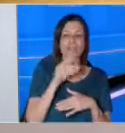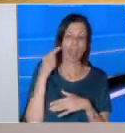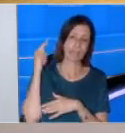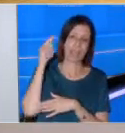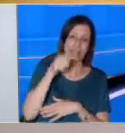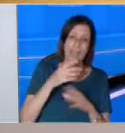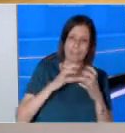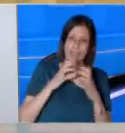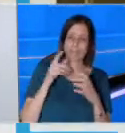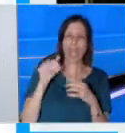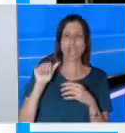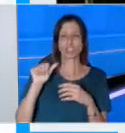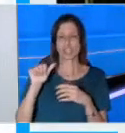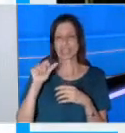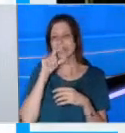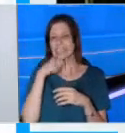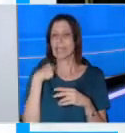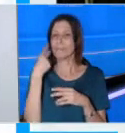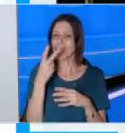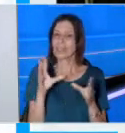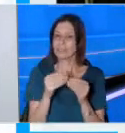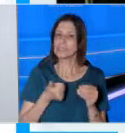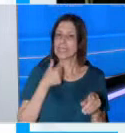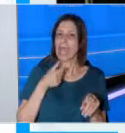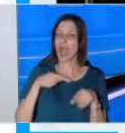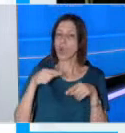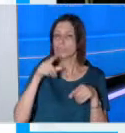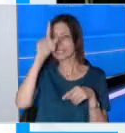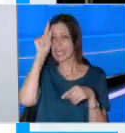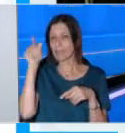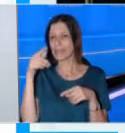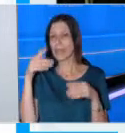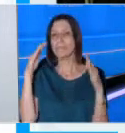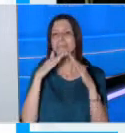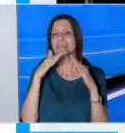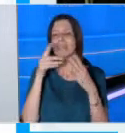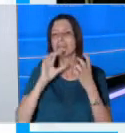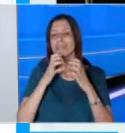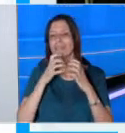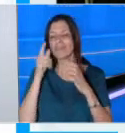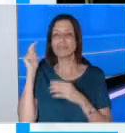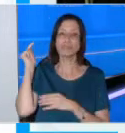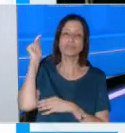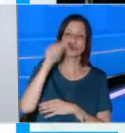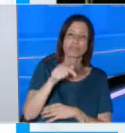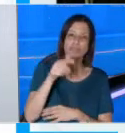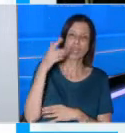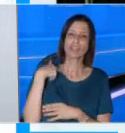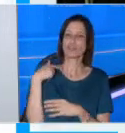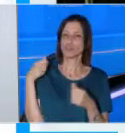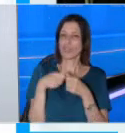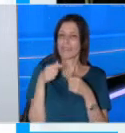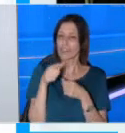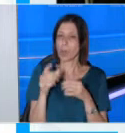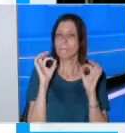תקווה, אשכנזי צייץ. ביקרתי יחד עם שר החוץ הגרמני אייקו מאס בבניין בפתח תקווה שספג פגיעה ישירה. שיתפתי אותו